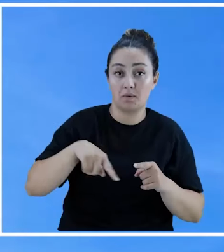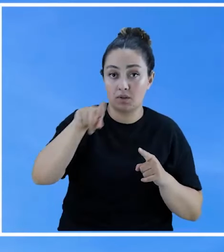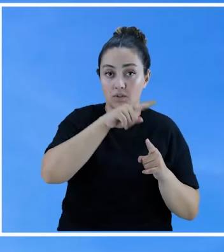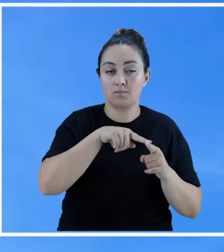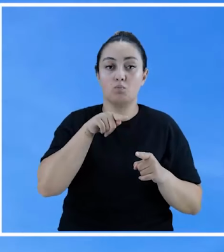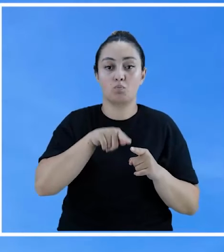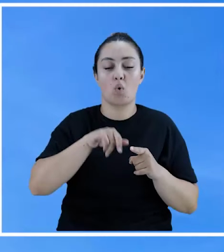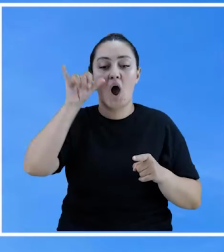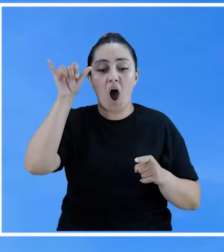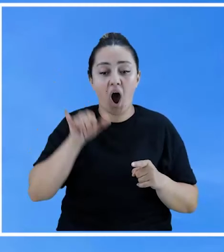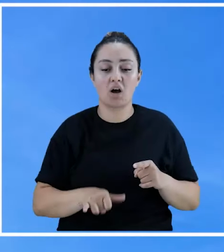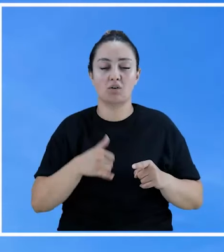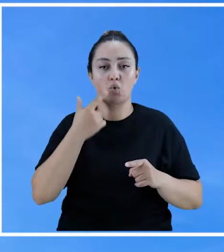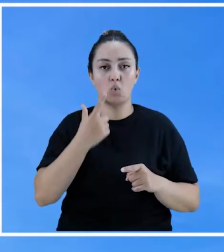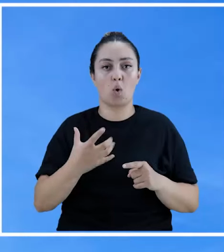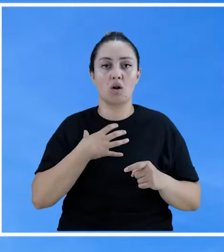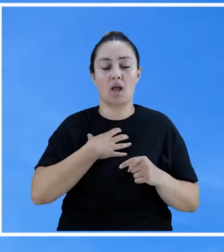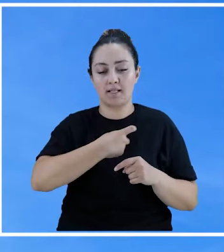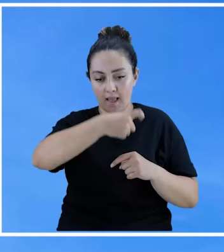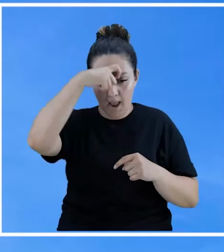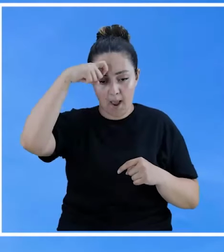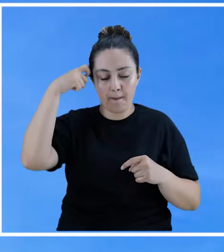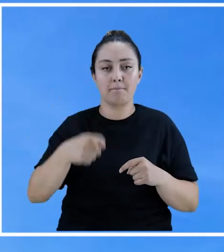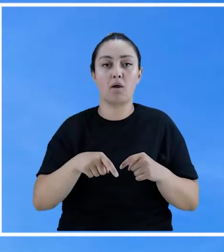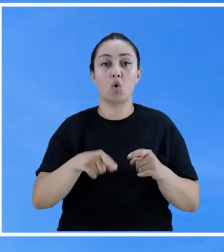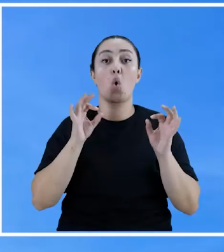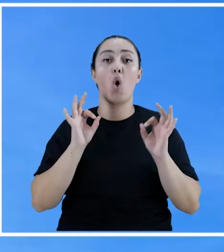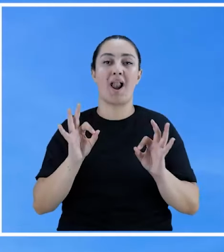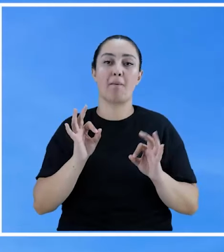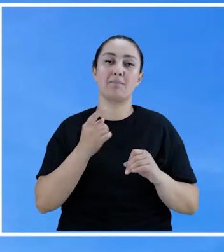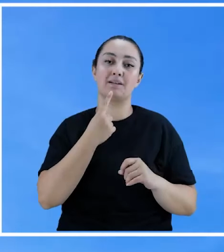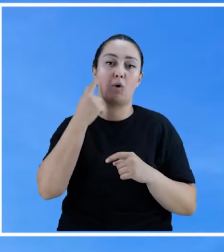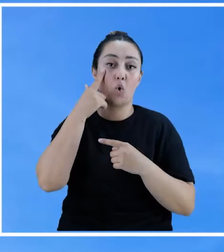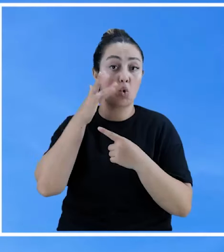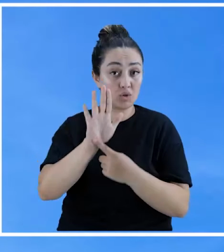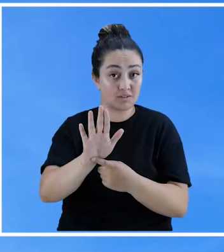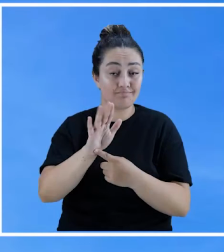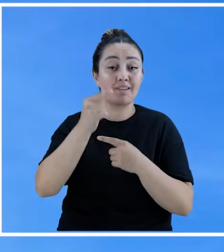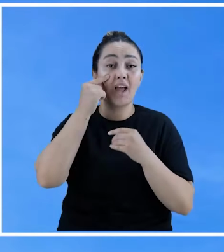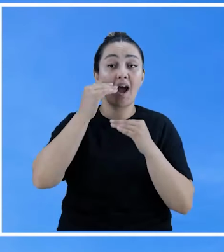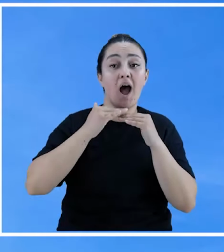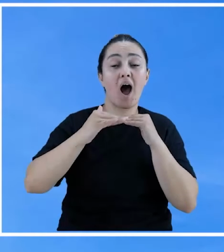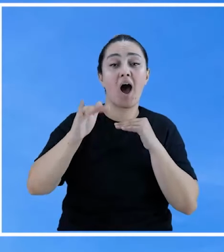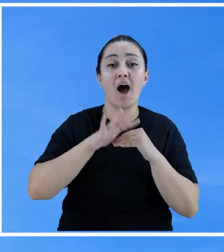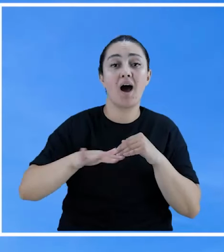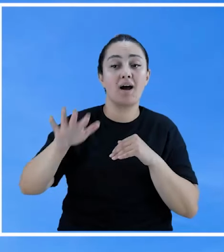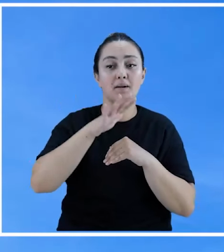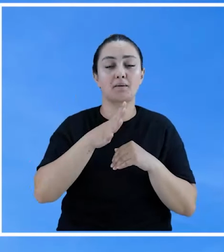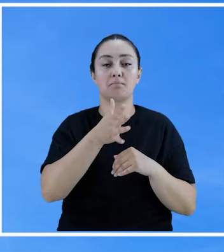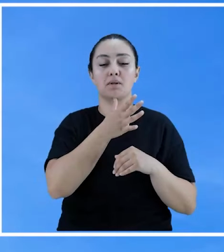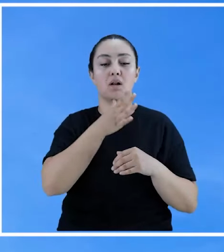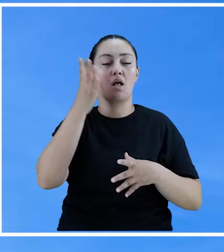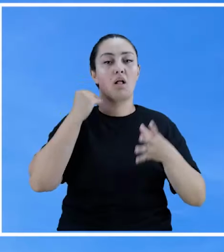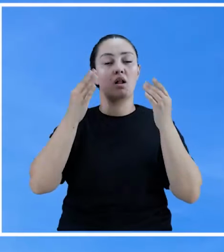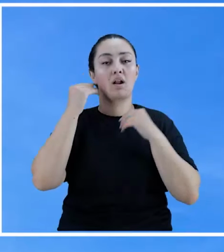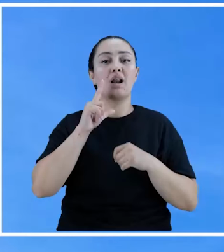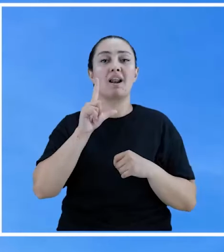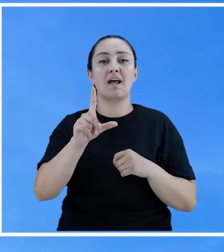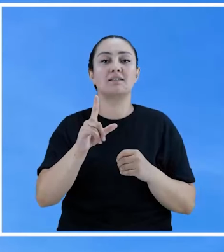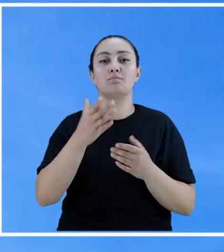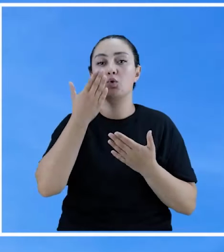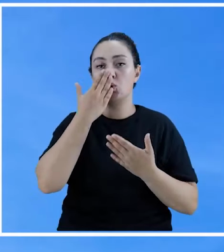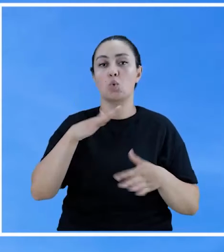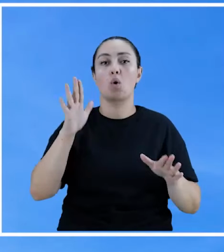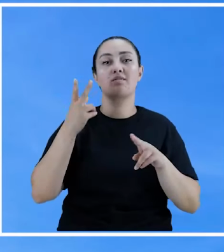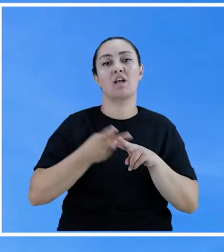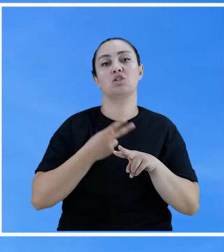olmanın ve onu hakkıyla yapmanın ne kadar önemli olduğunu bize gösterdi. Halkın bilinçlenmesi konusunda aslında doğa en